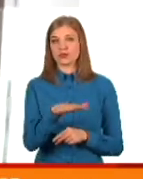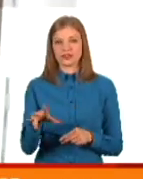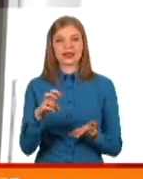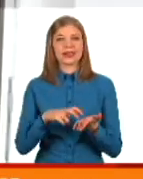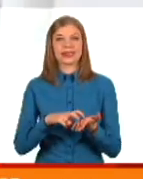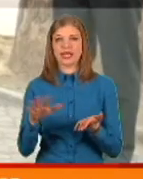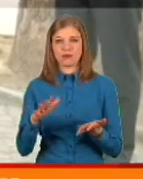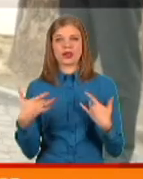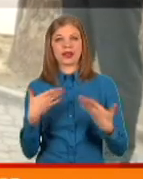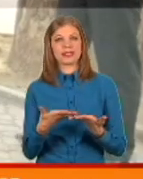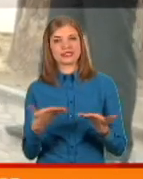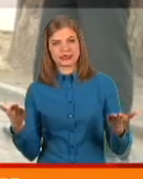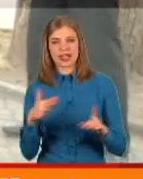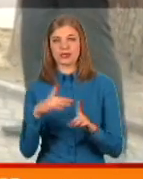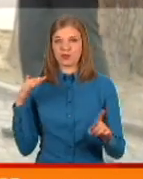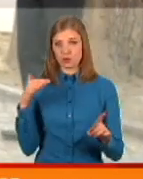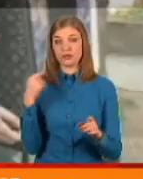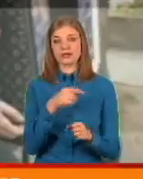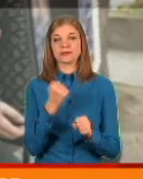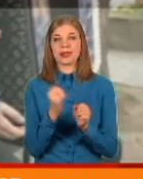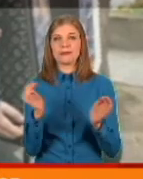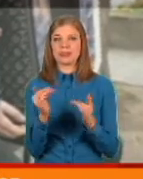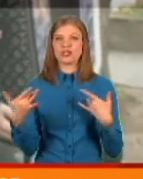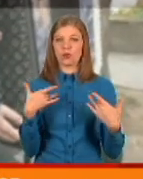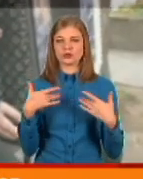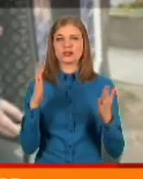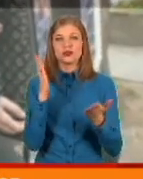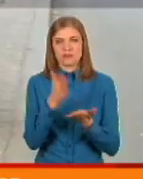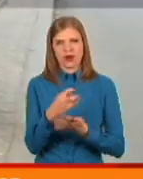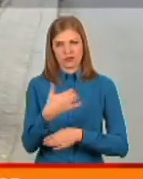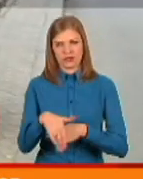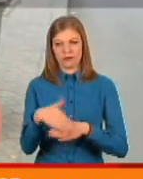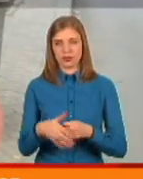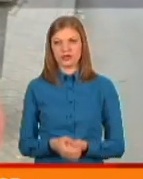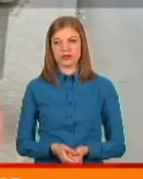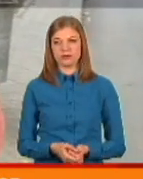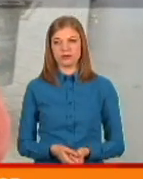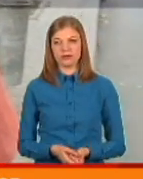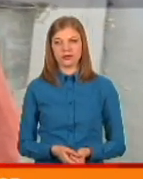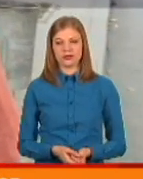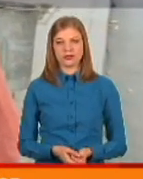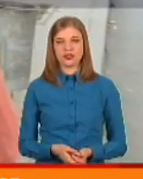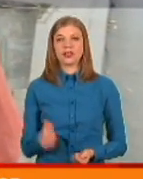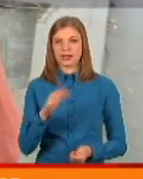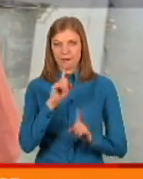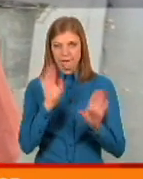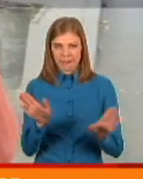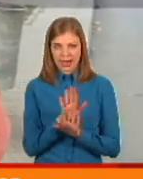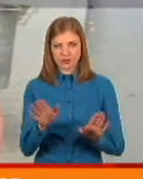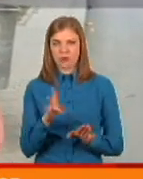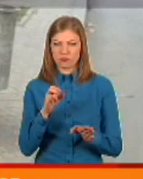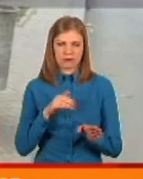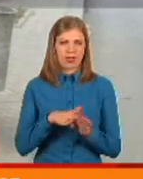не боялися сцени та публіки, влаштовує дітям міні-концерти просто неба. Диким голосом поємо. Да? На